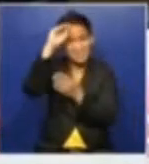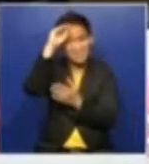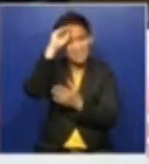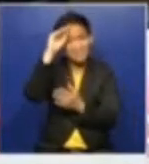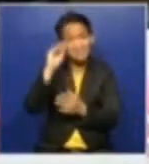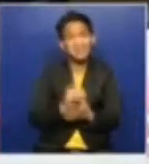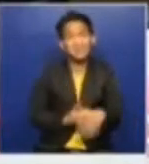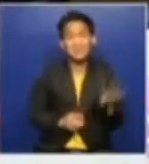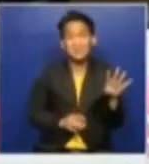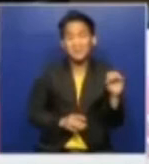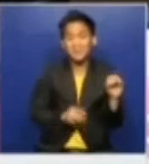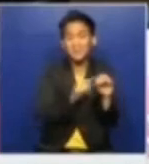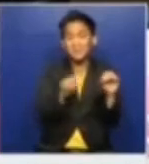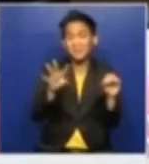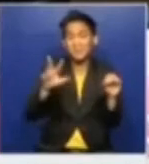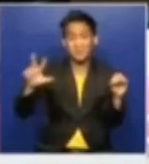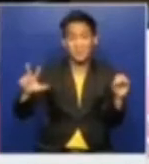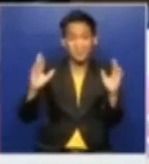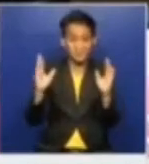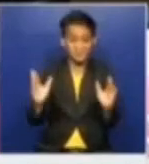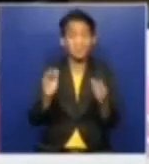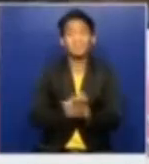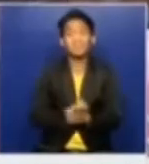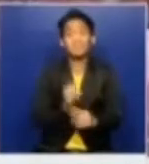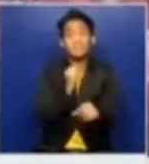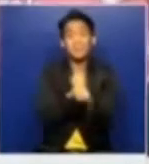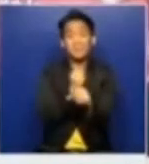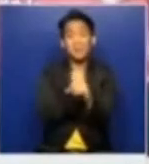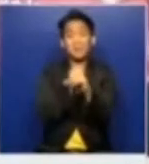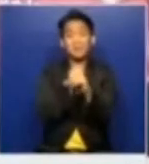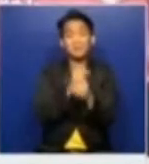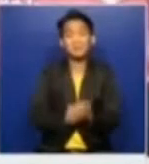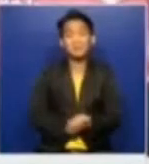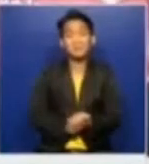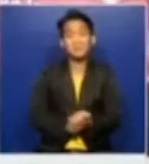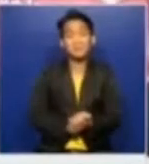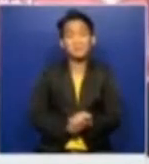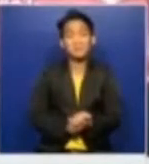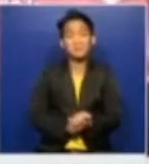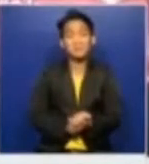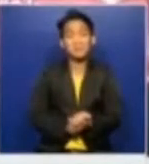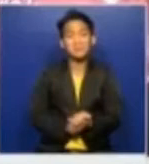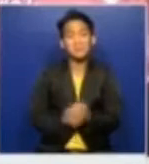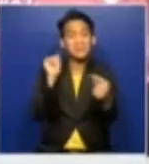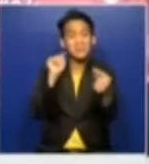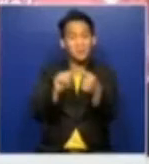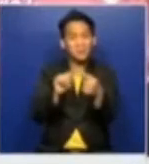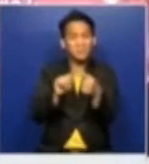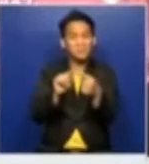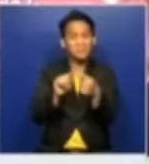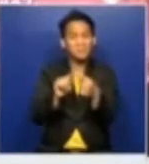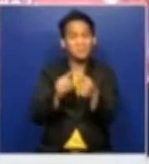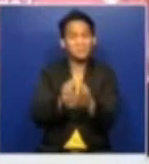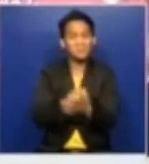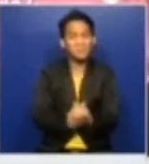40ถึง43เพราะฉะนั้นผมทำงานอยู่ในด้วงกระทรวงสาธารณสุขนี้มามากพอสมควรราก